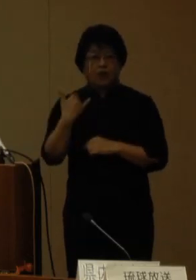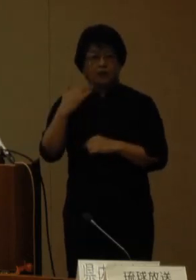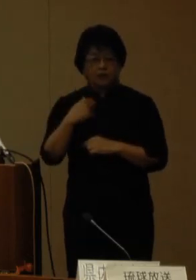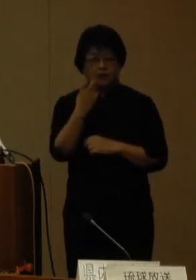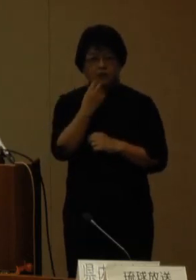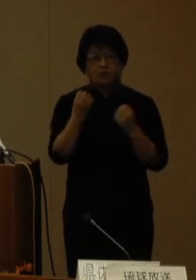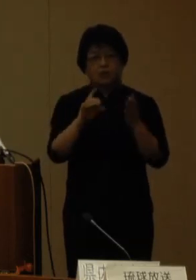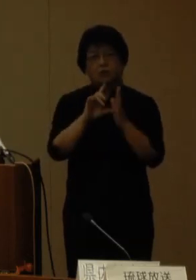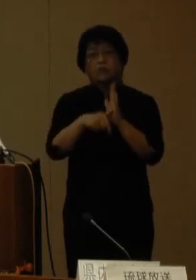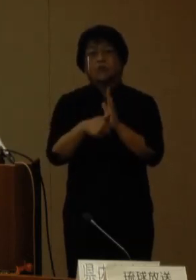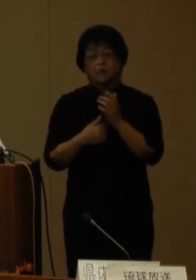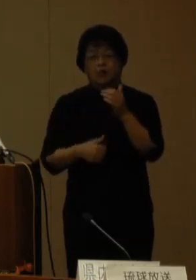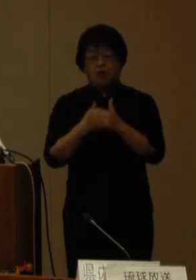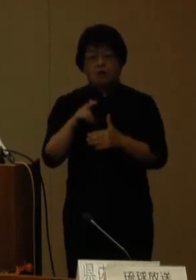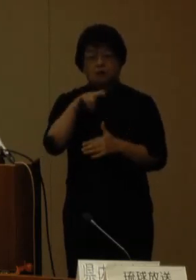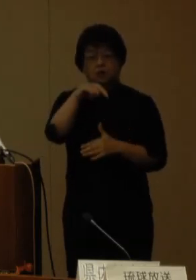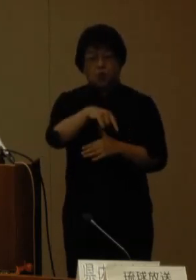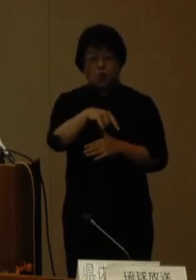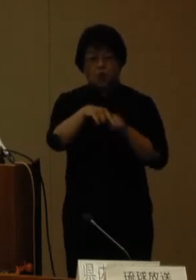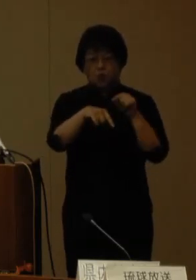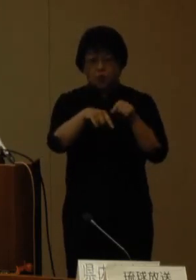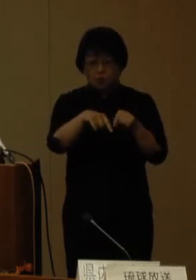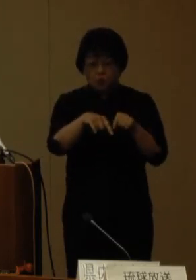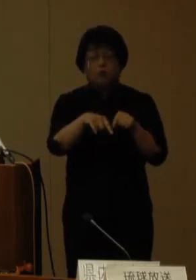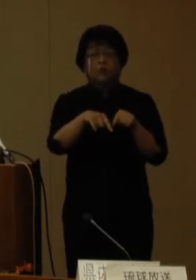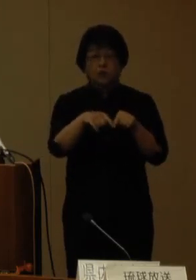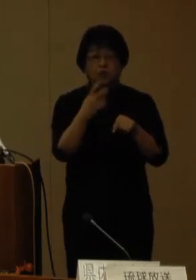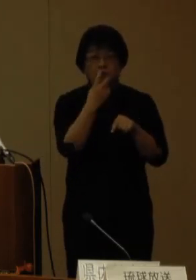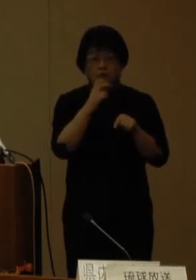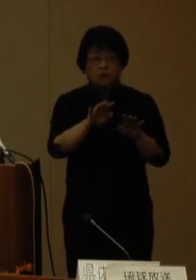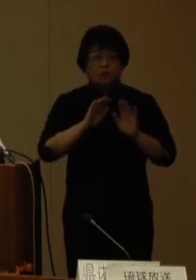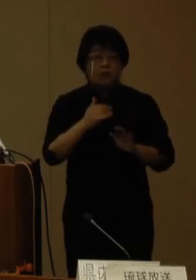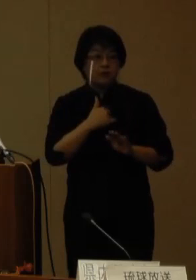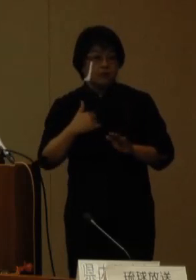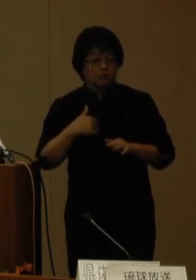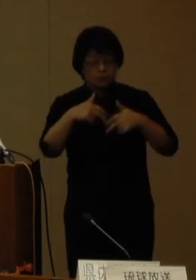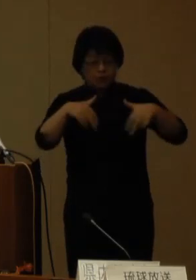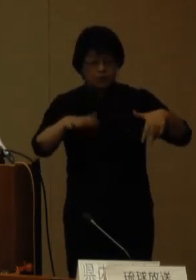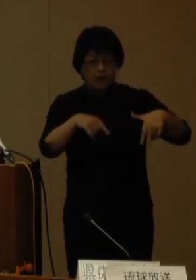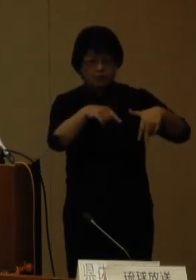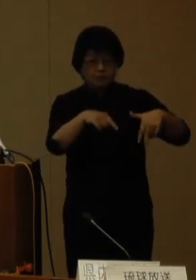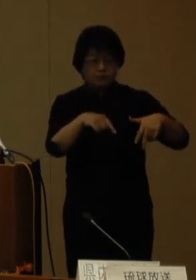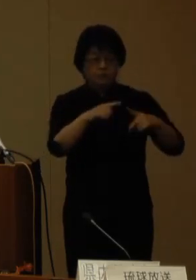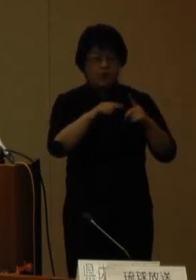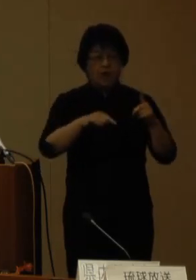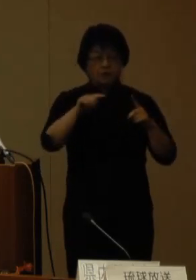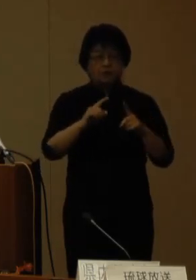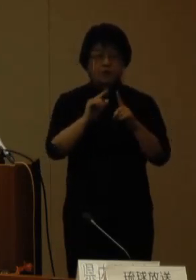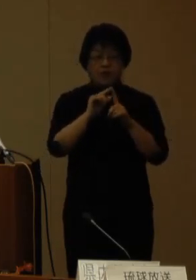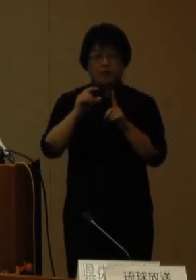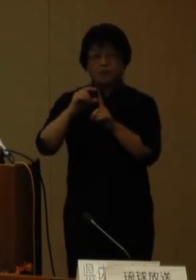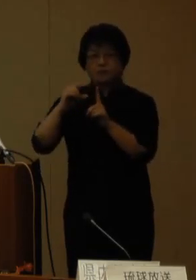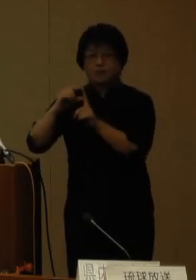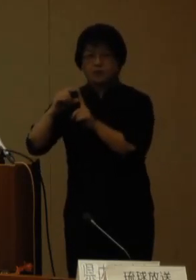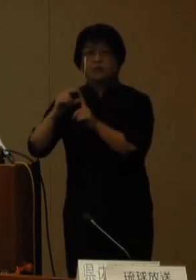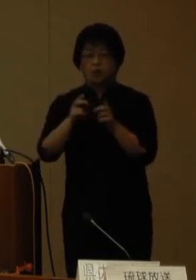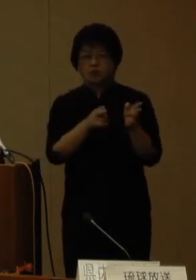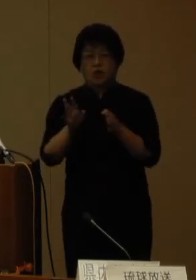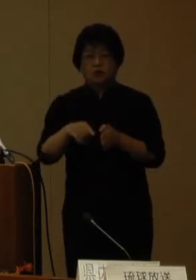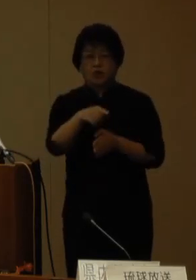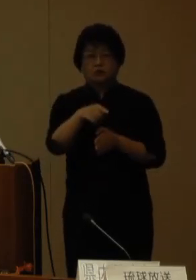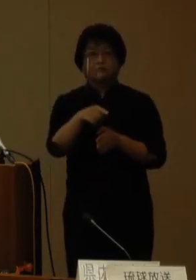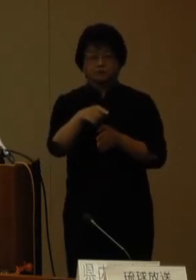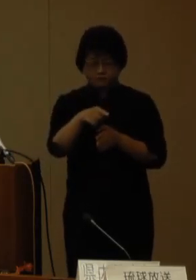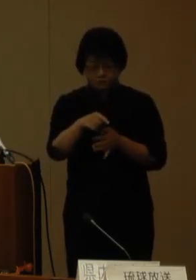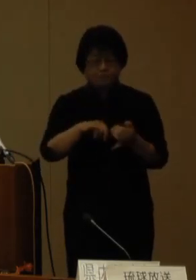ない方は、那覇空港到着時に PCR 検査を受験できる体制、NAP を整備しておりますので受